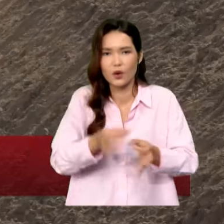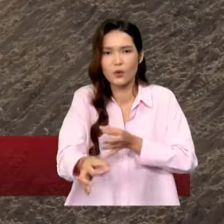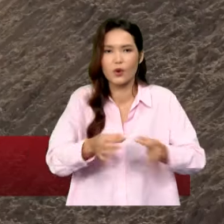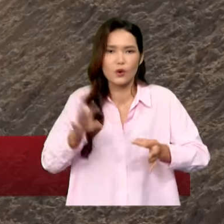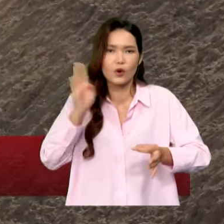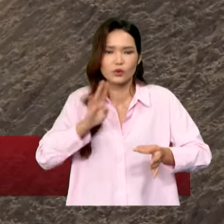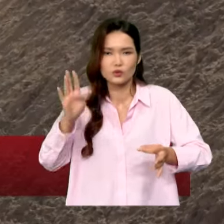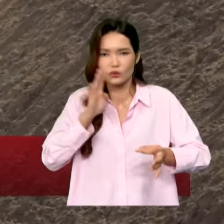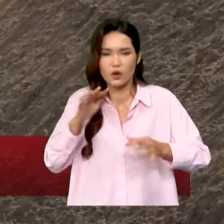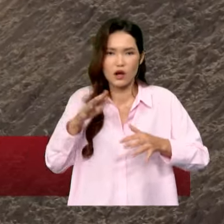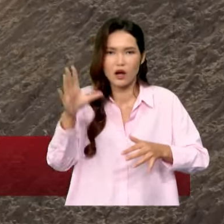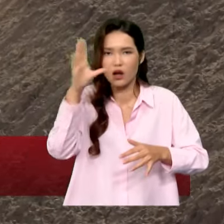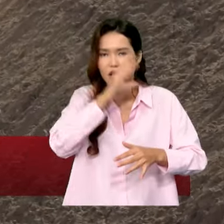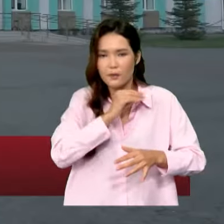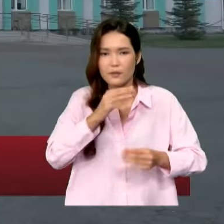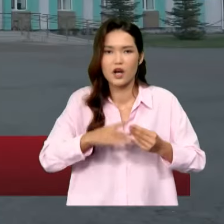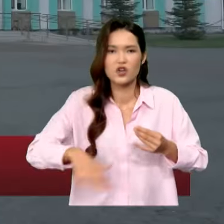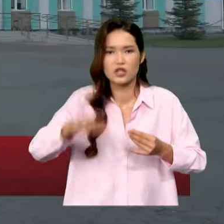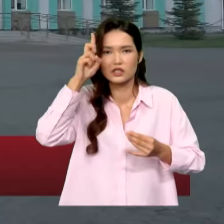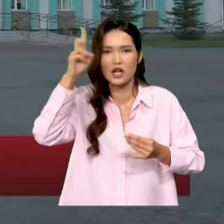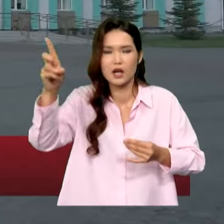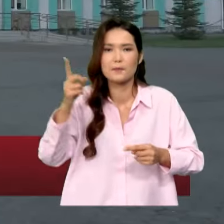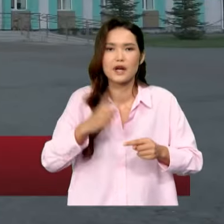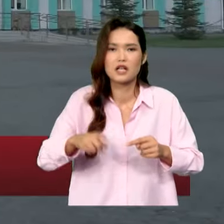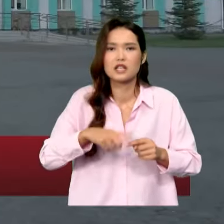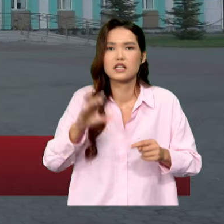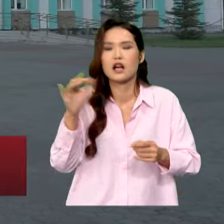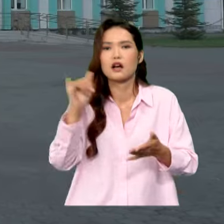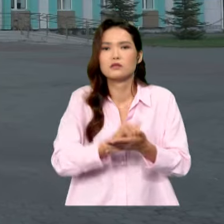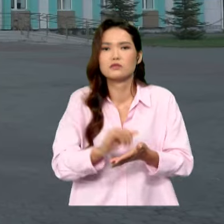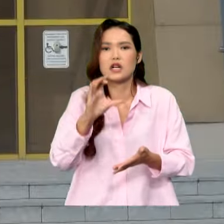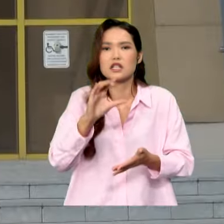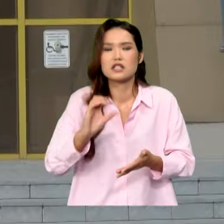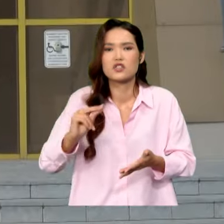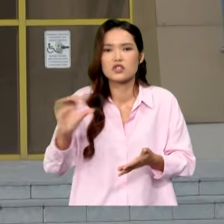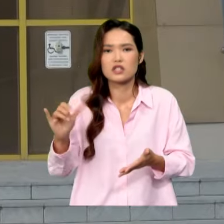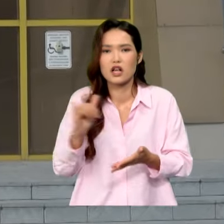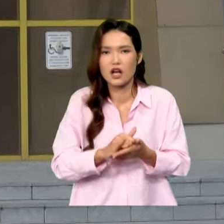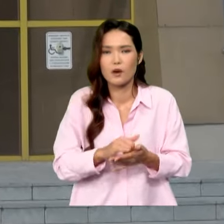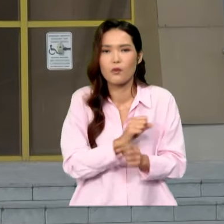басу қаупі бар. Сондықтан жергілікті билік биыл сәуір айында жариялаған төтенше жағдай